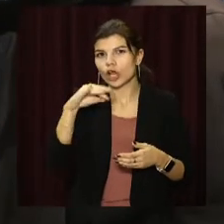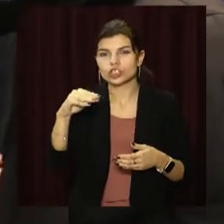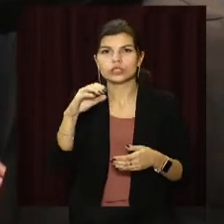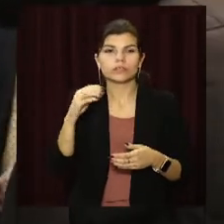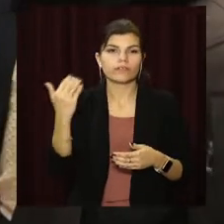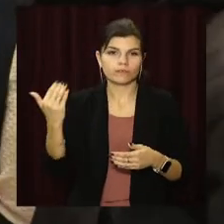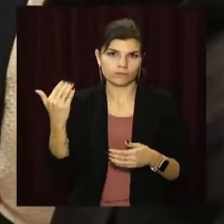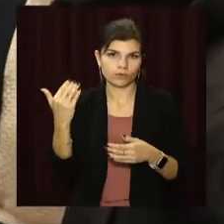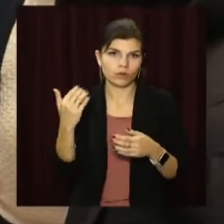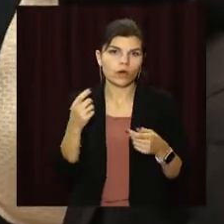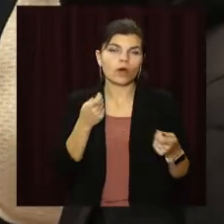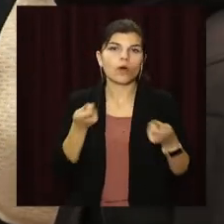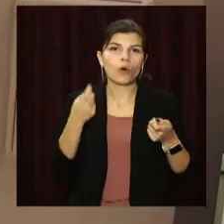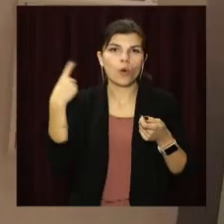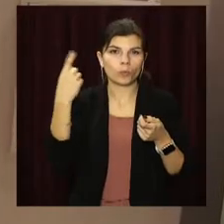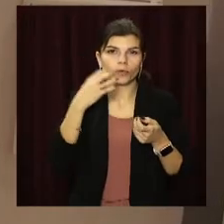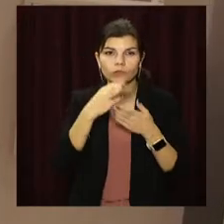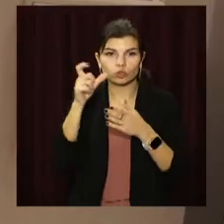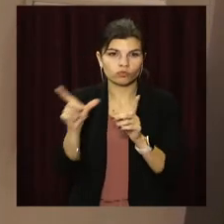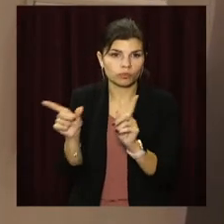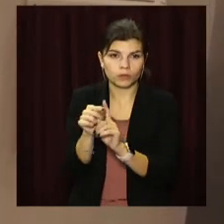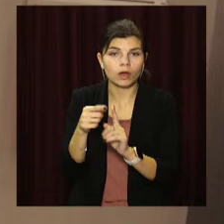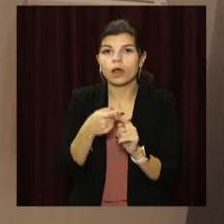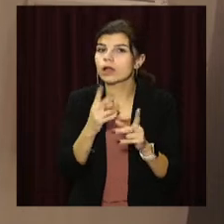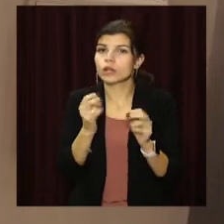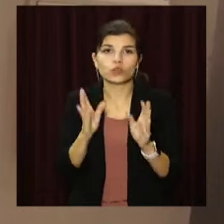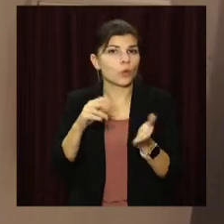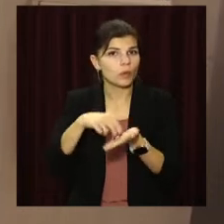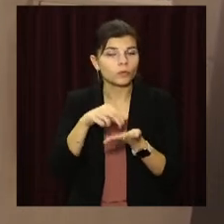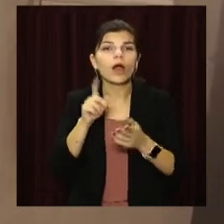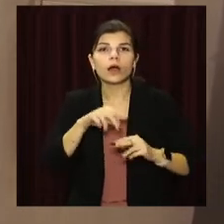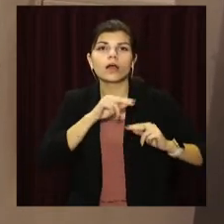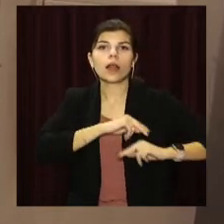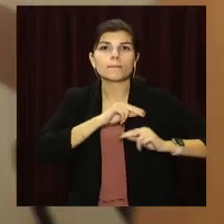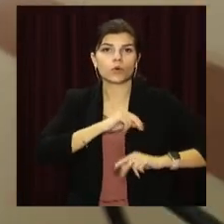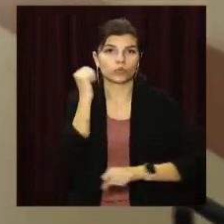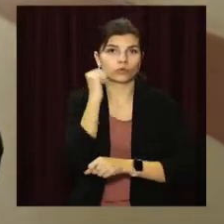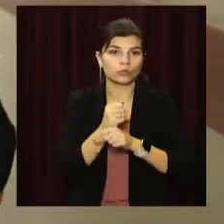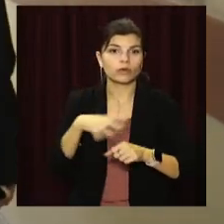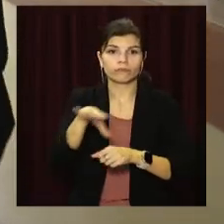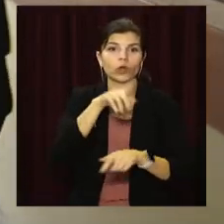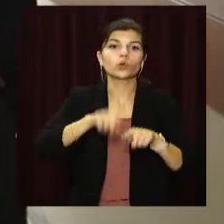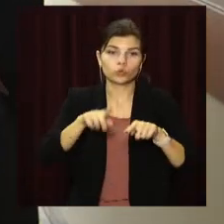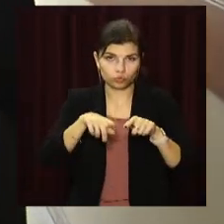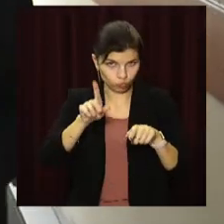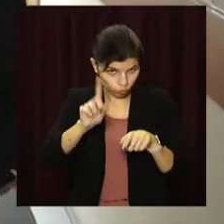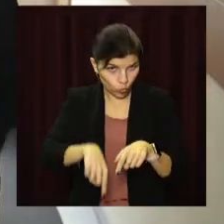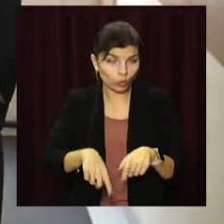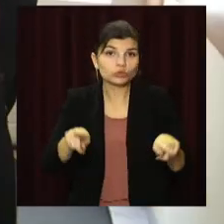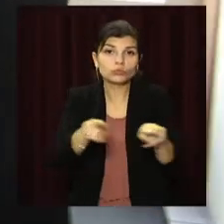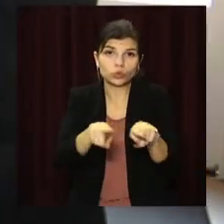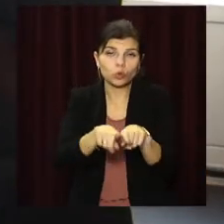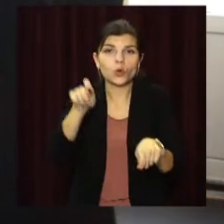та профільного управління облдержадміністрації. Перевіряють не лише покупців, а й працівників закладів. Міряється температурне